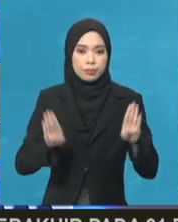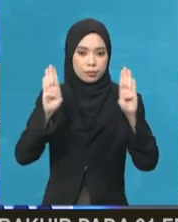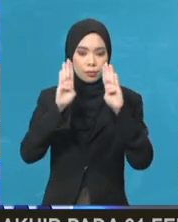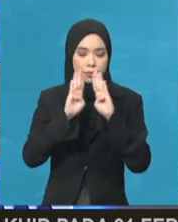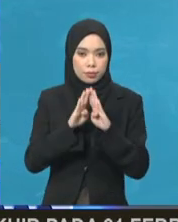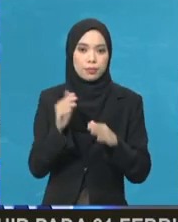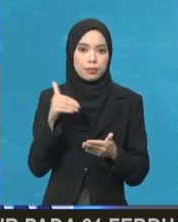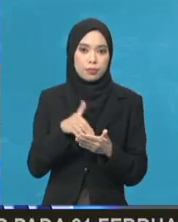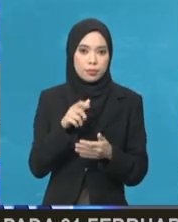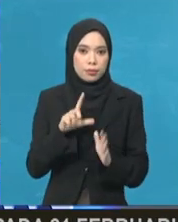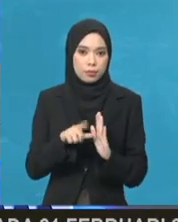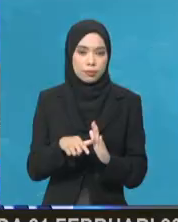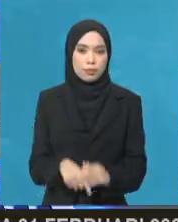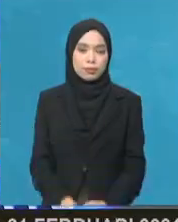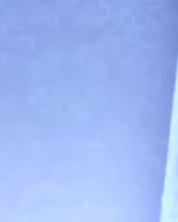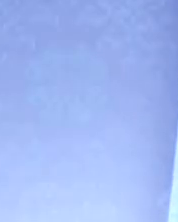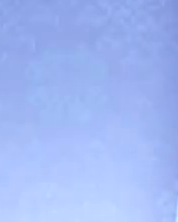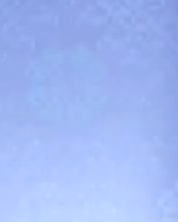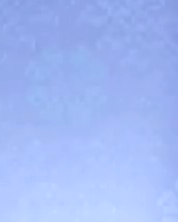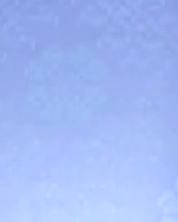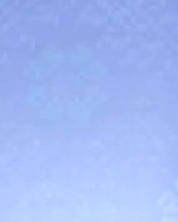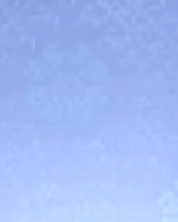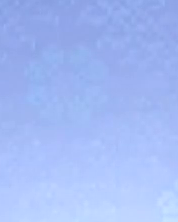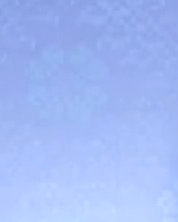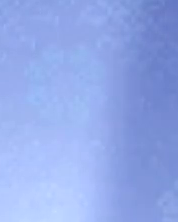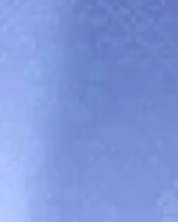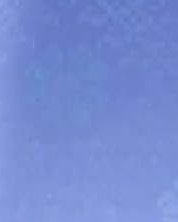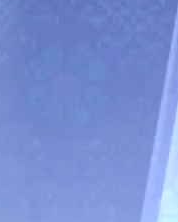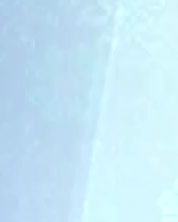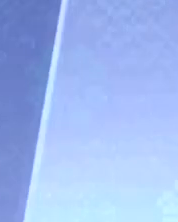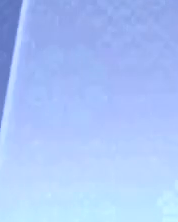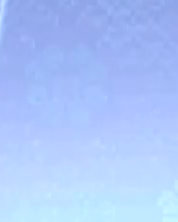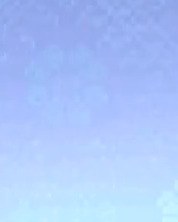ini Indonesia hai